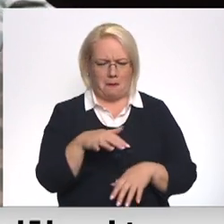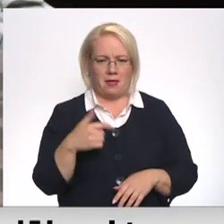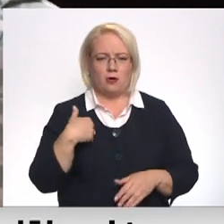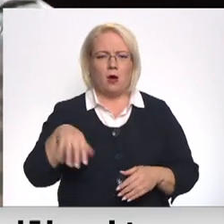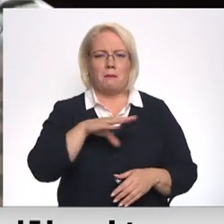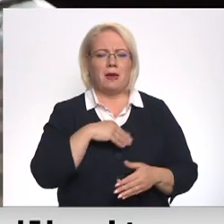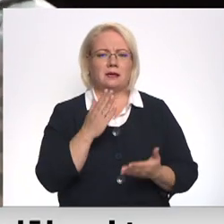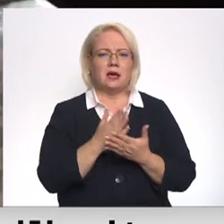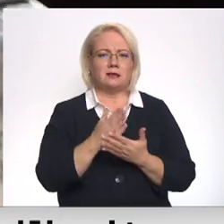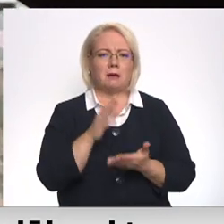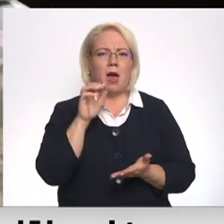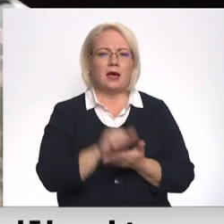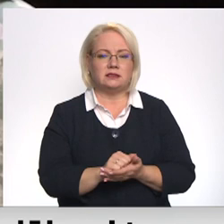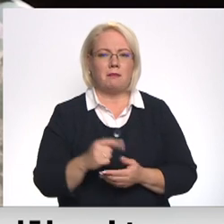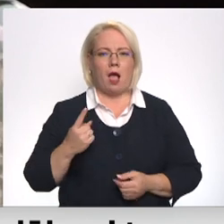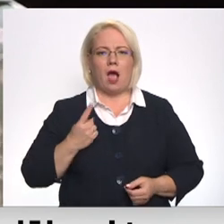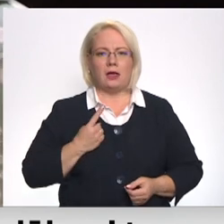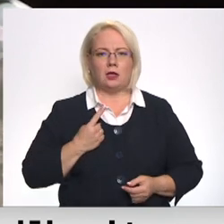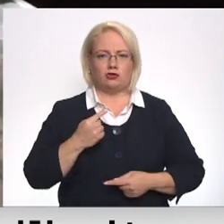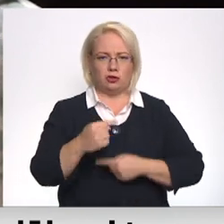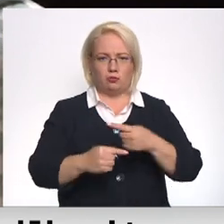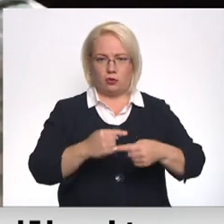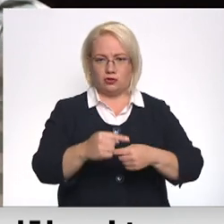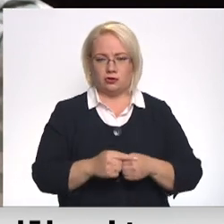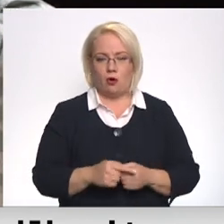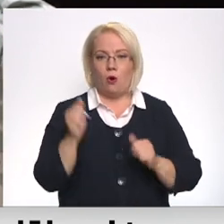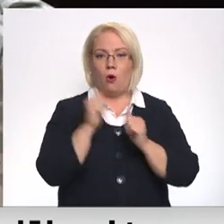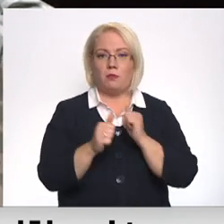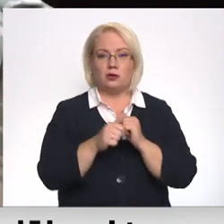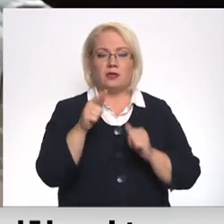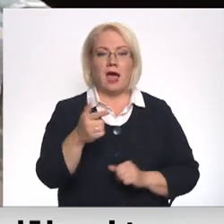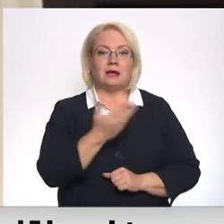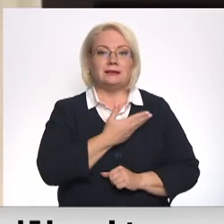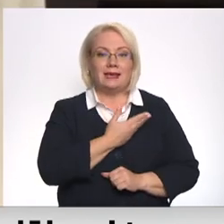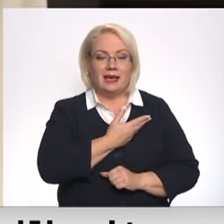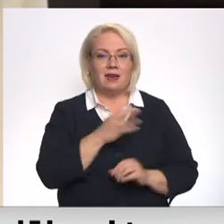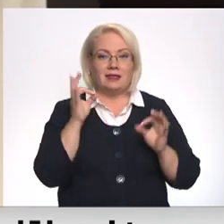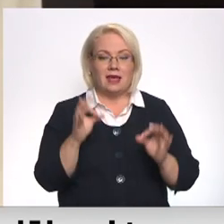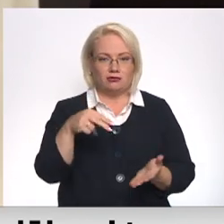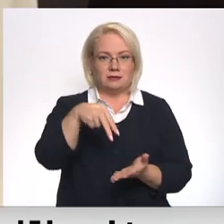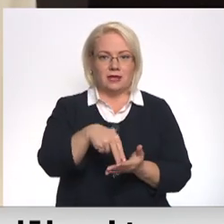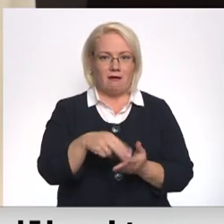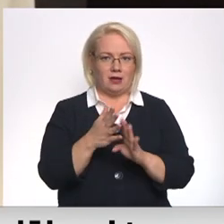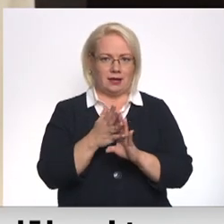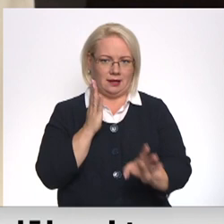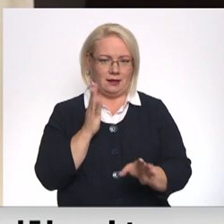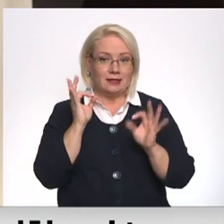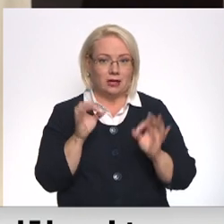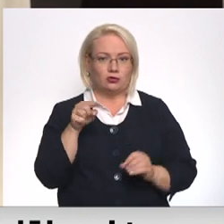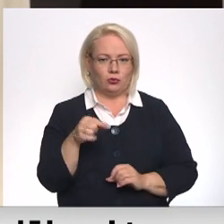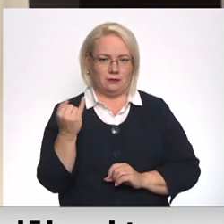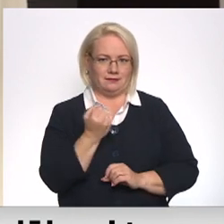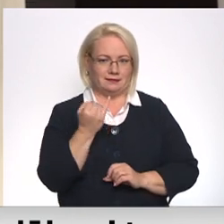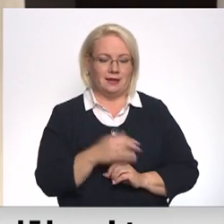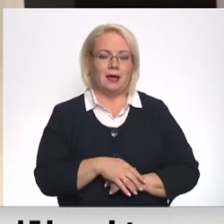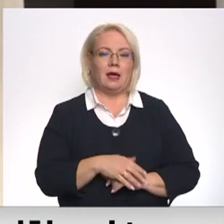aizņemti ar pašu gaidīšanas procesu. Un bieži vien tā dzīvība atrodas tieši tajā stāvēšanas, tajā gaidīšanas brīdī. Jā. Mēs